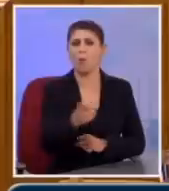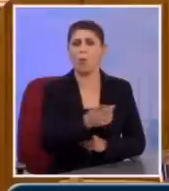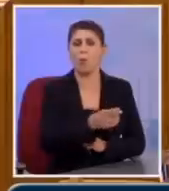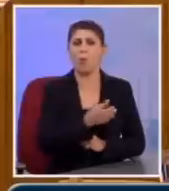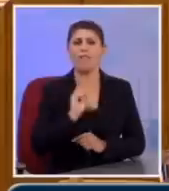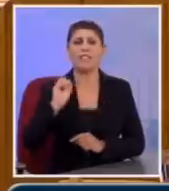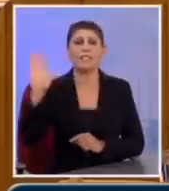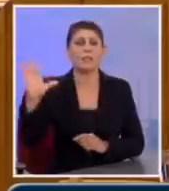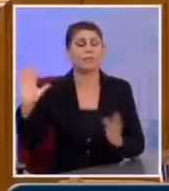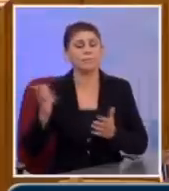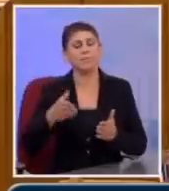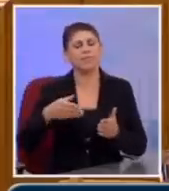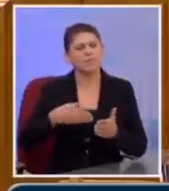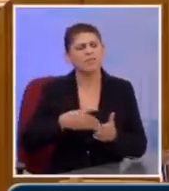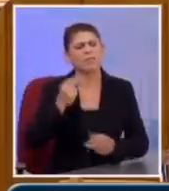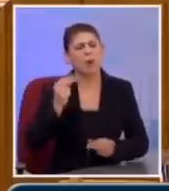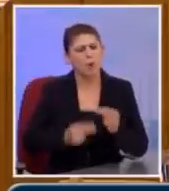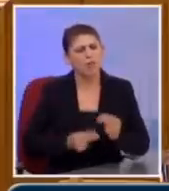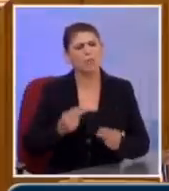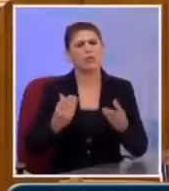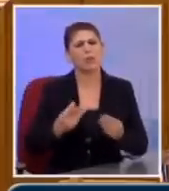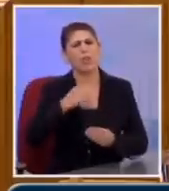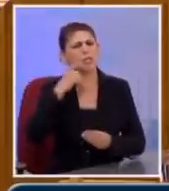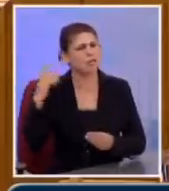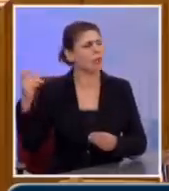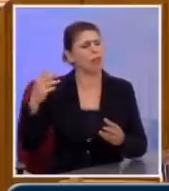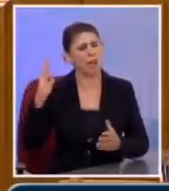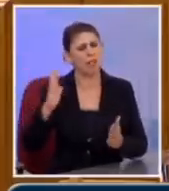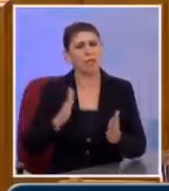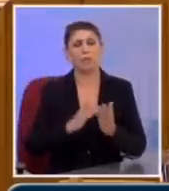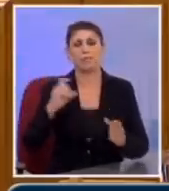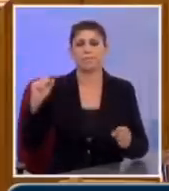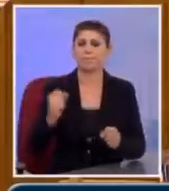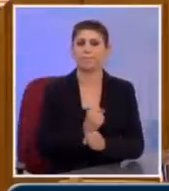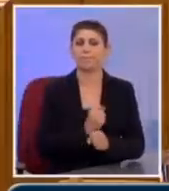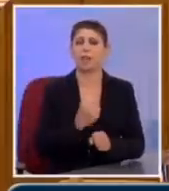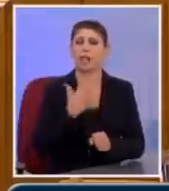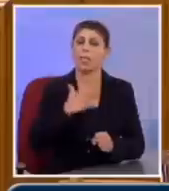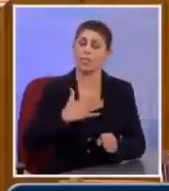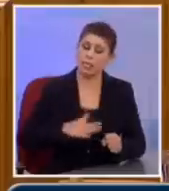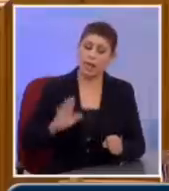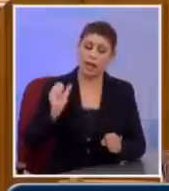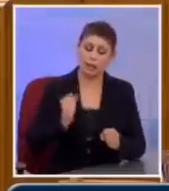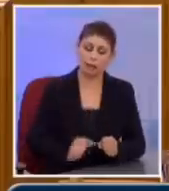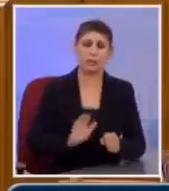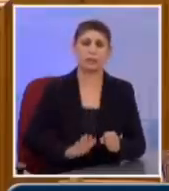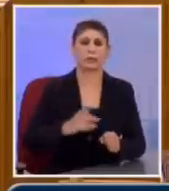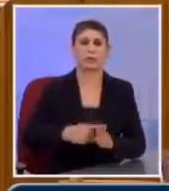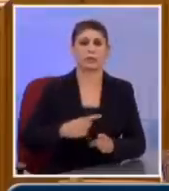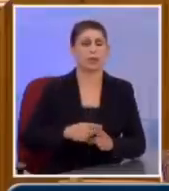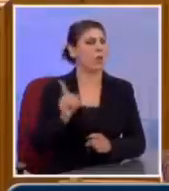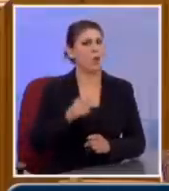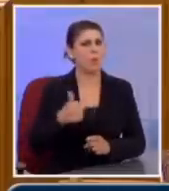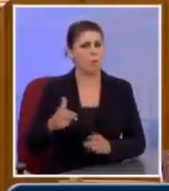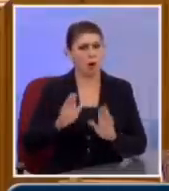που παρόλα τα εμπόδια, παρόλες τις αντιξοότητες επιμένουν να μένουν στην Ελλάδα και όχι μόνο να μένουν